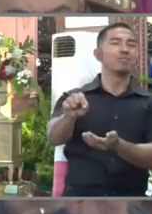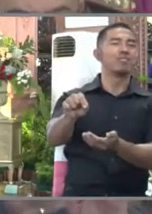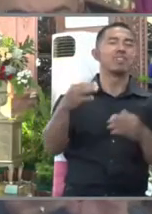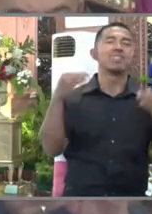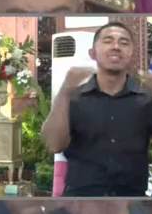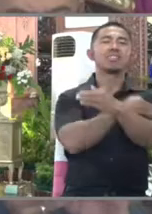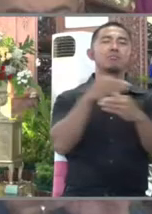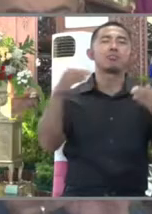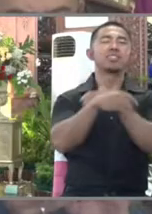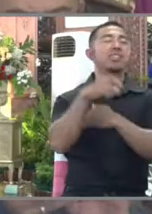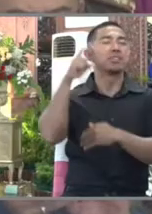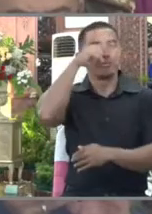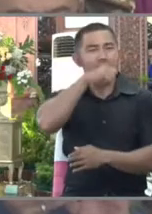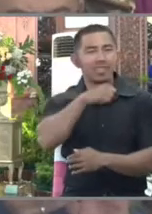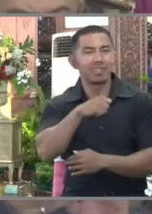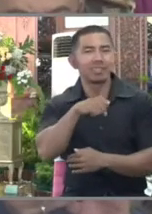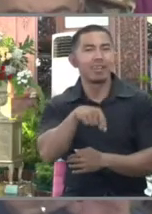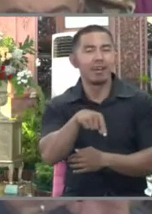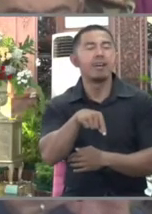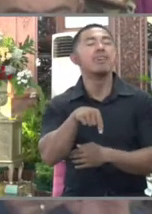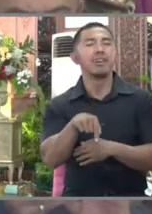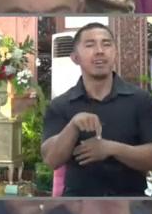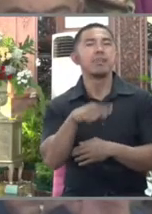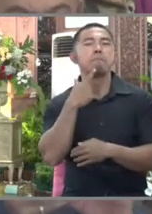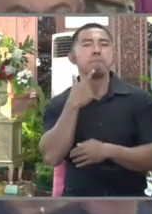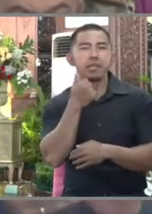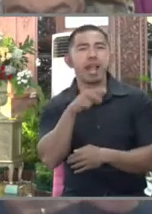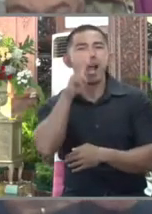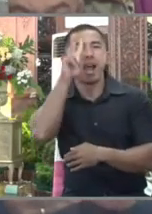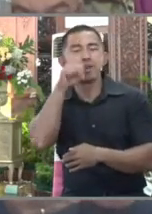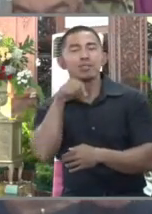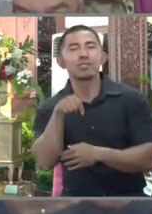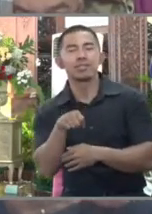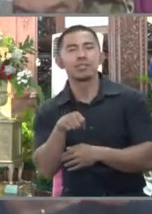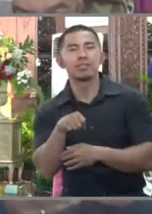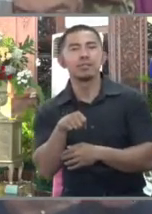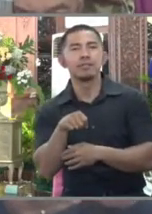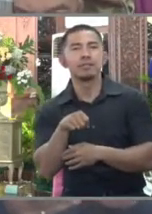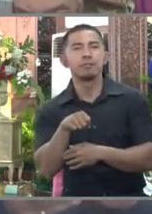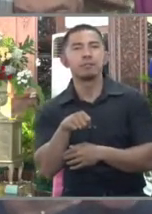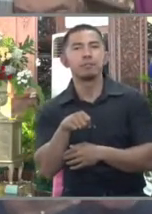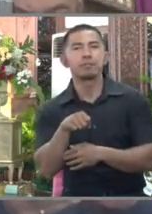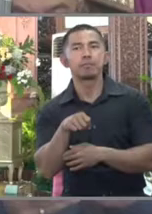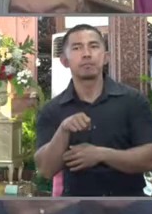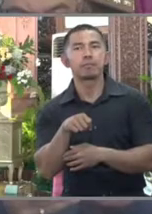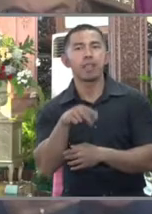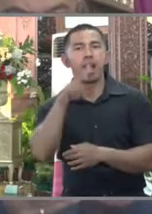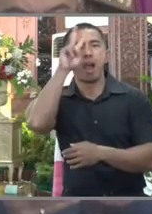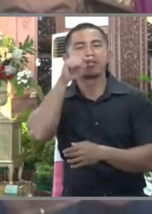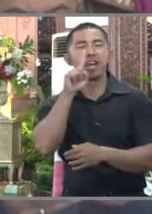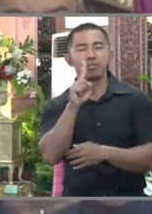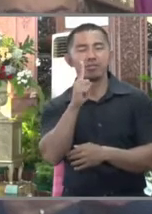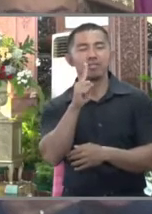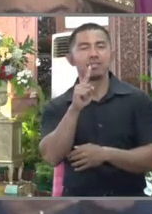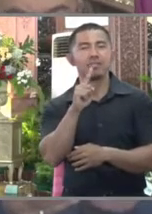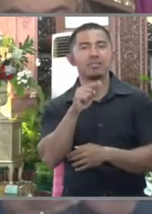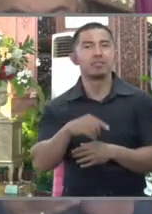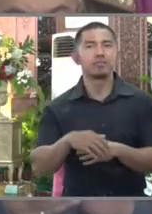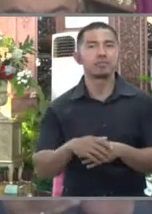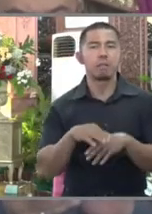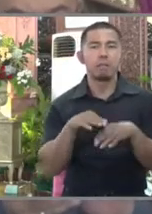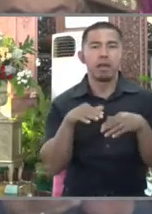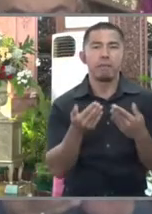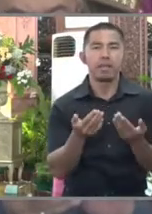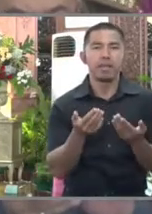transportasinya juga susah, sehingga perlu ada satu perlakuan khusus